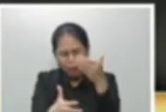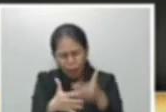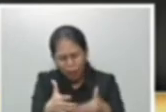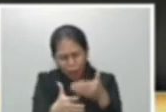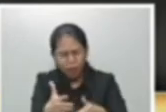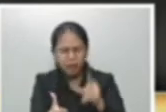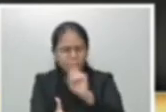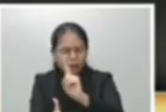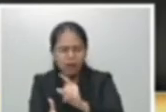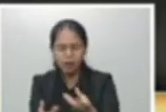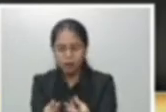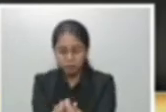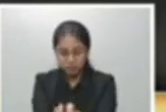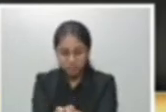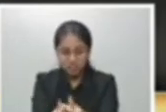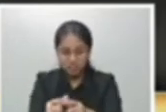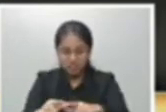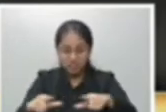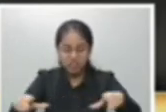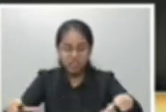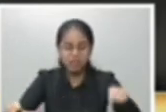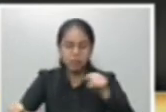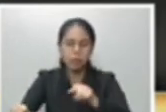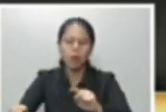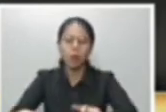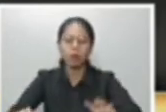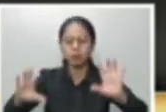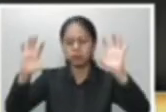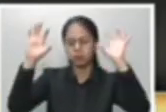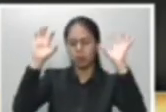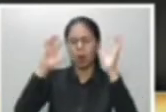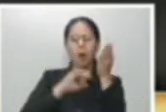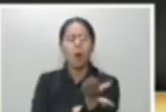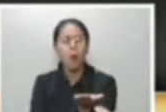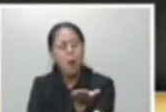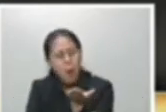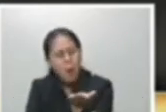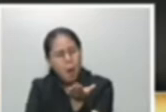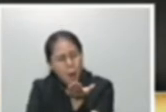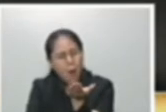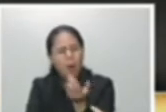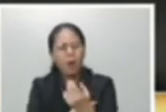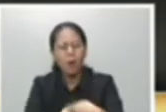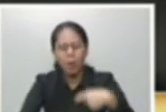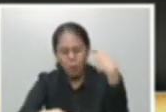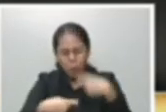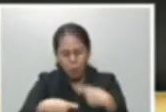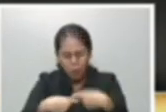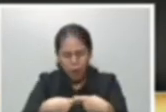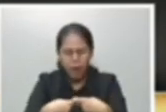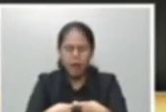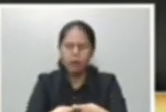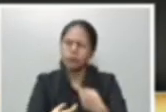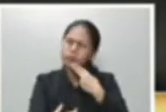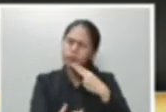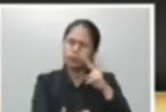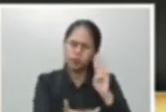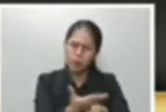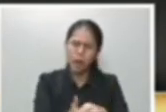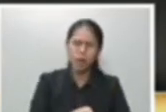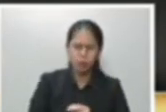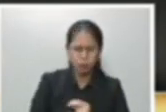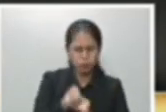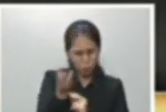ากจะให้ทางสภาส่งเรื่องไปยังกระทรวงมหาดไทยให้เร่งดำเนินการให้หาแนวทางร่วมกันว่าเราจะลดขั้นตอ